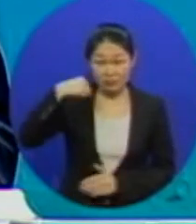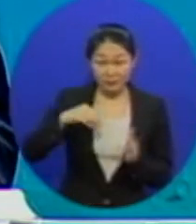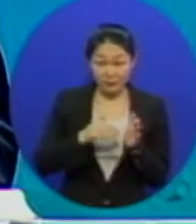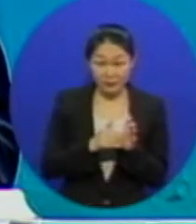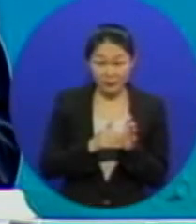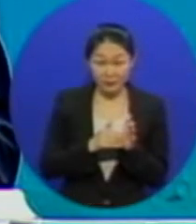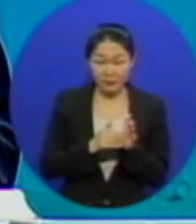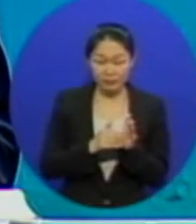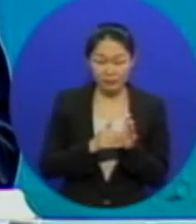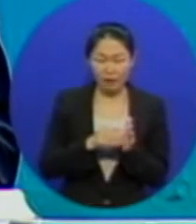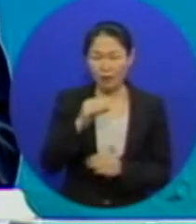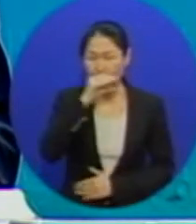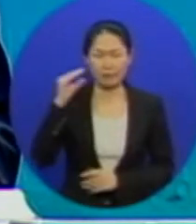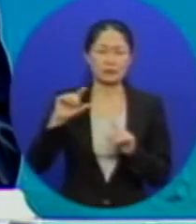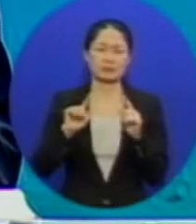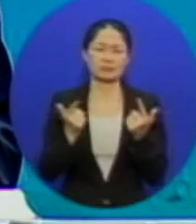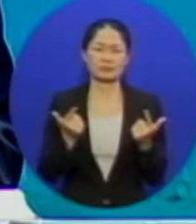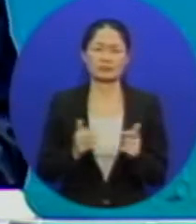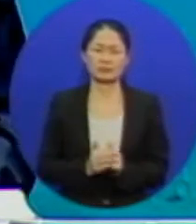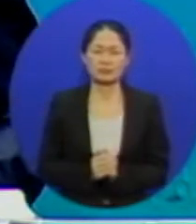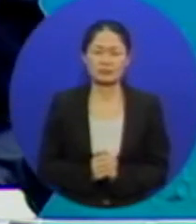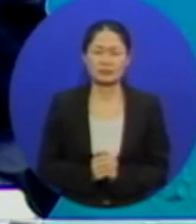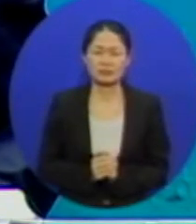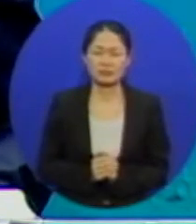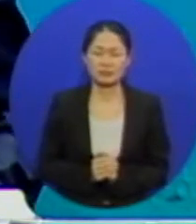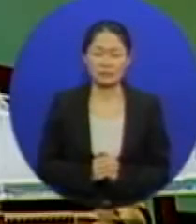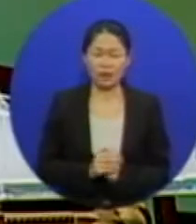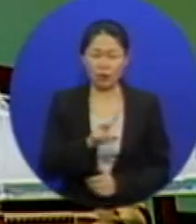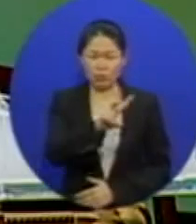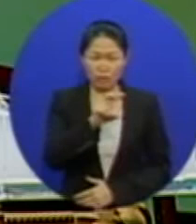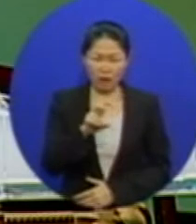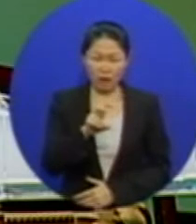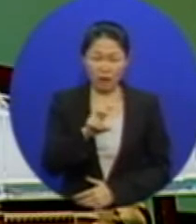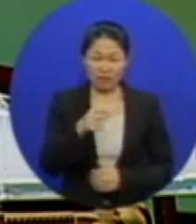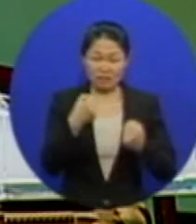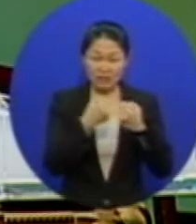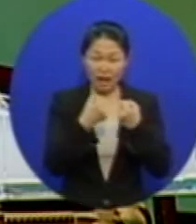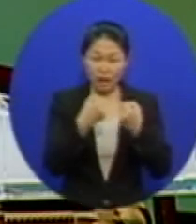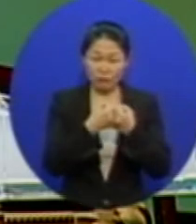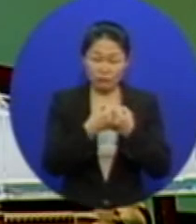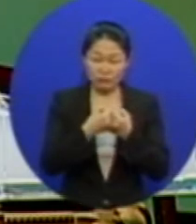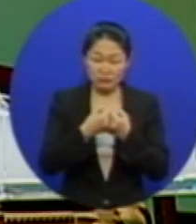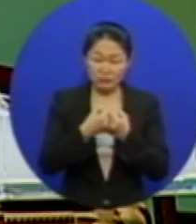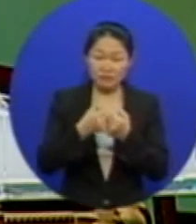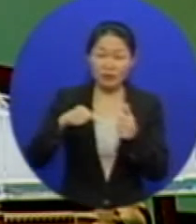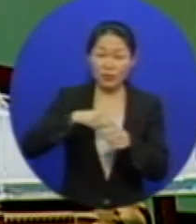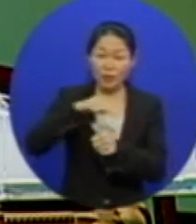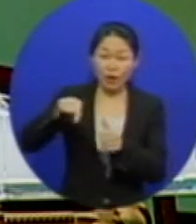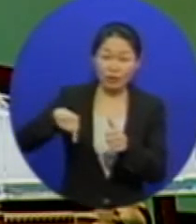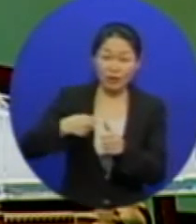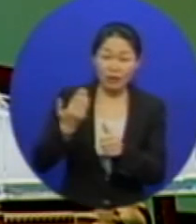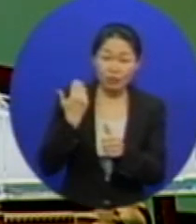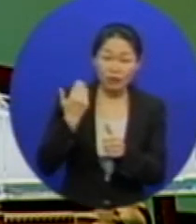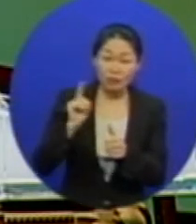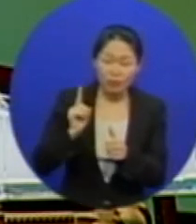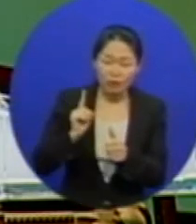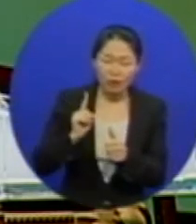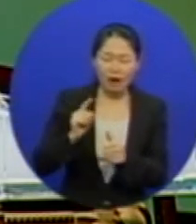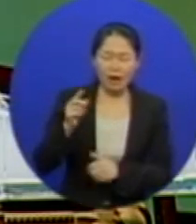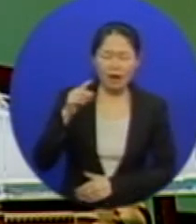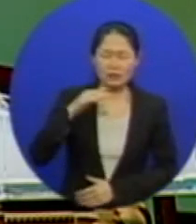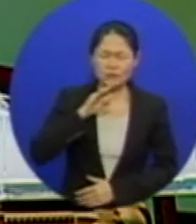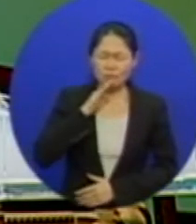있죠 정상이 아니잖아요 미워하고 싸우는 그 배우의 는 무서운 악한 영의 역사가